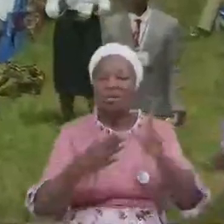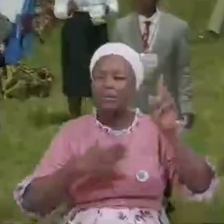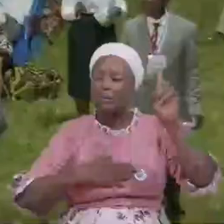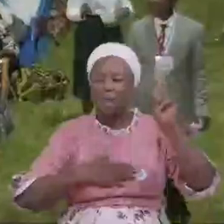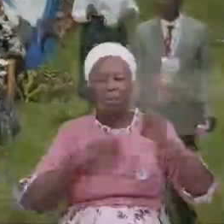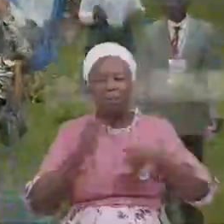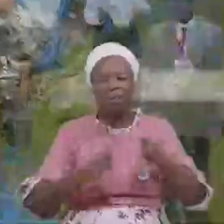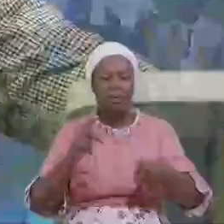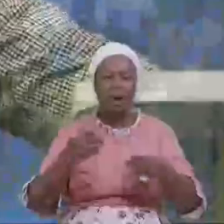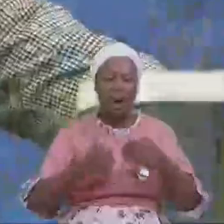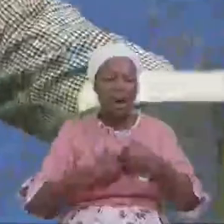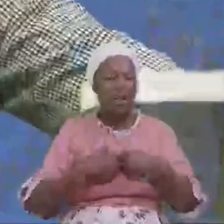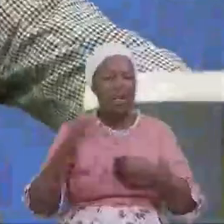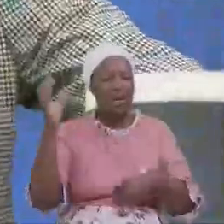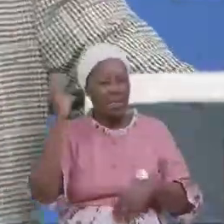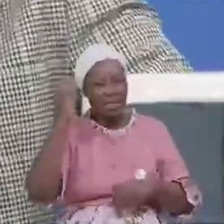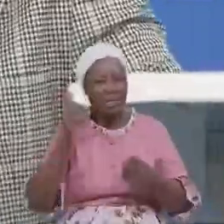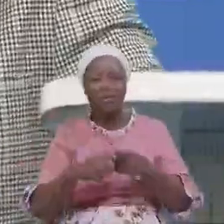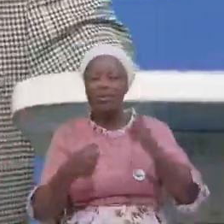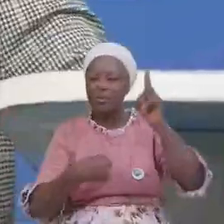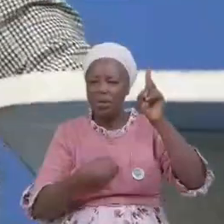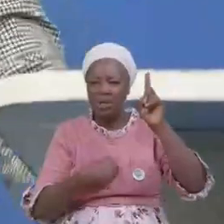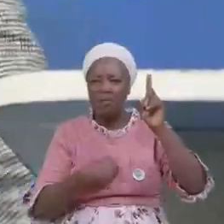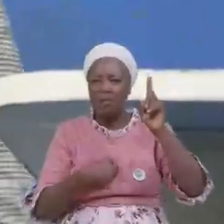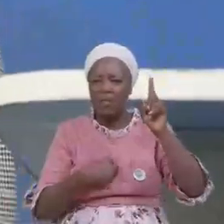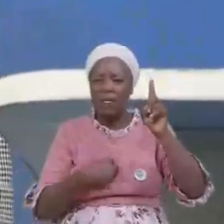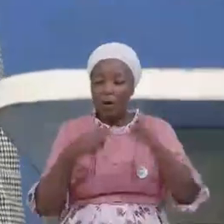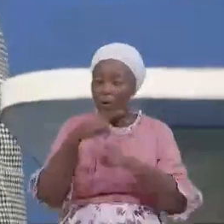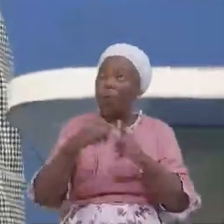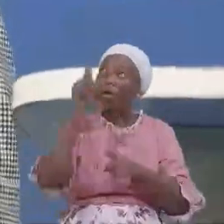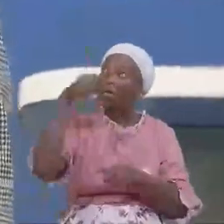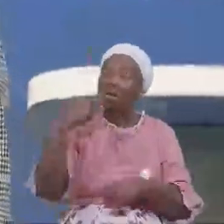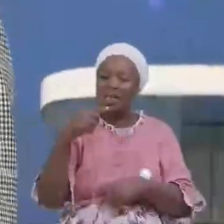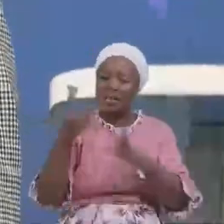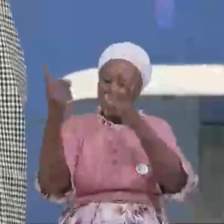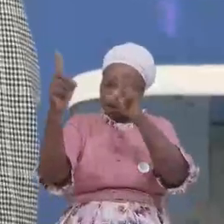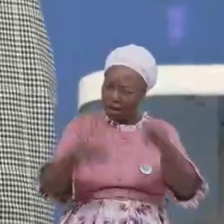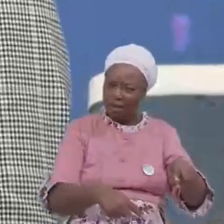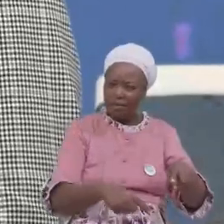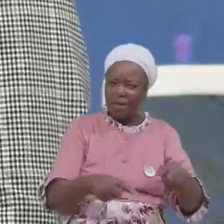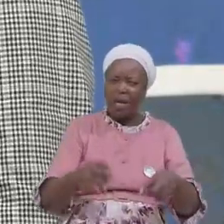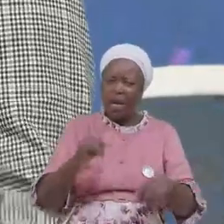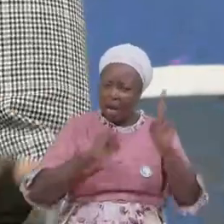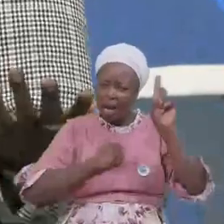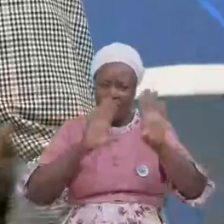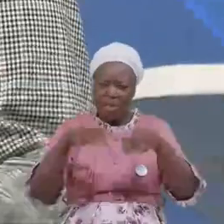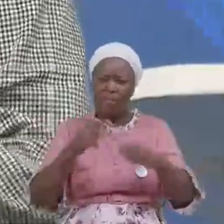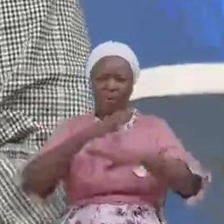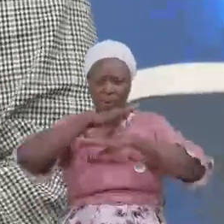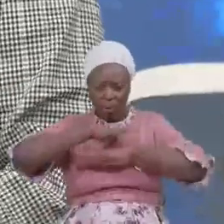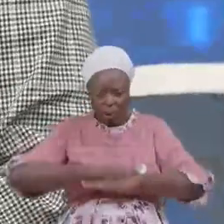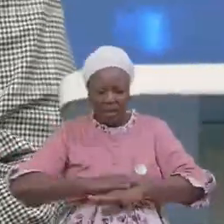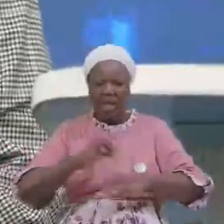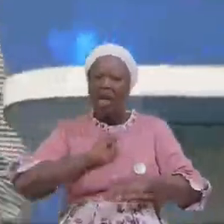Si mon peuple pouvait m'écouter, quand il dit « Viens », je vous donnerai du repos, je vous donnerai